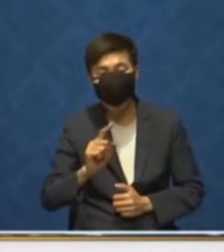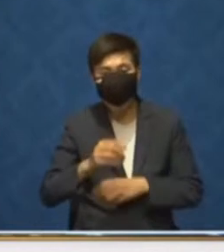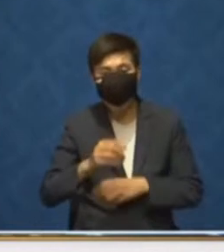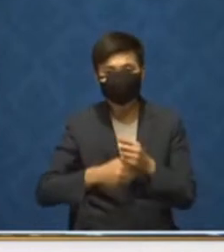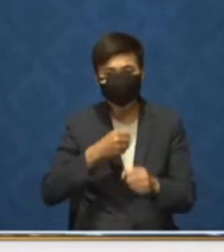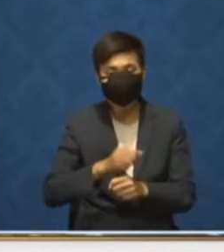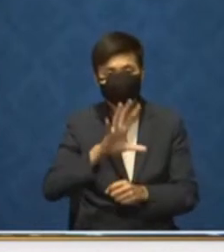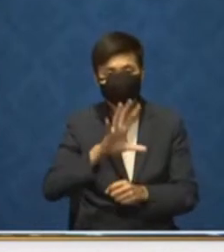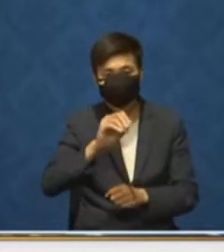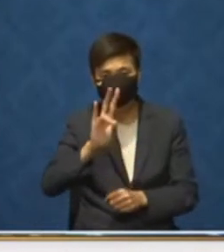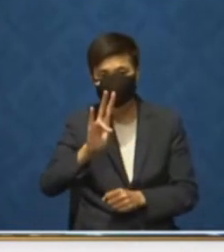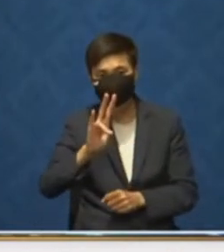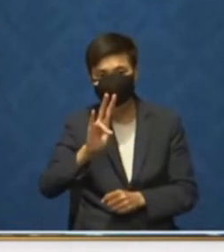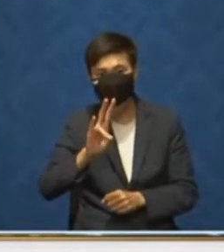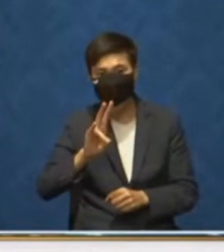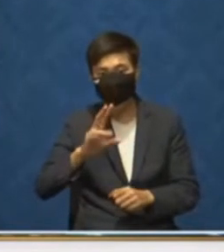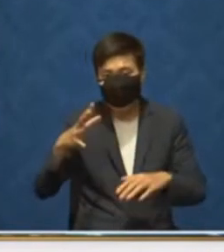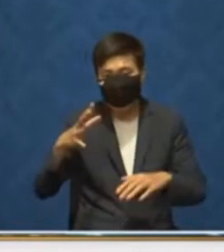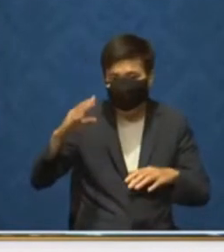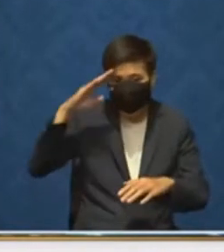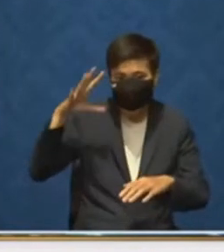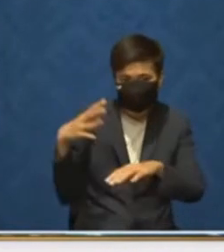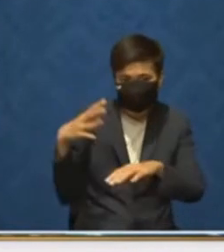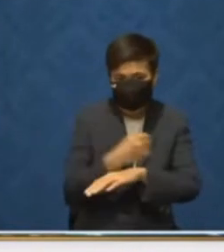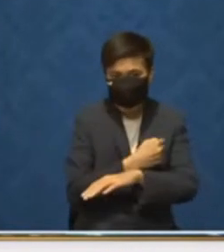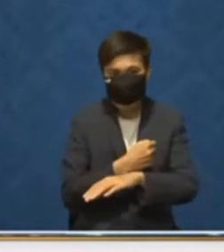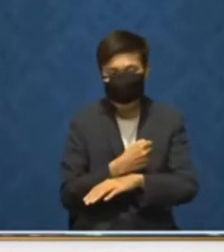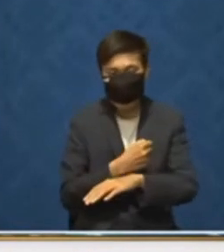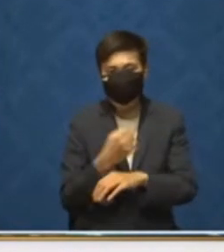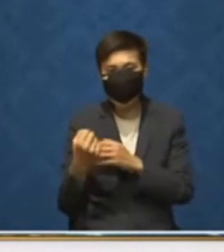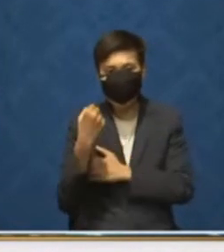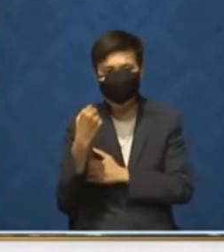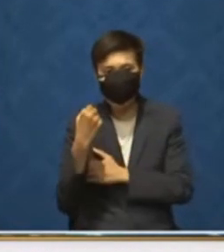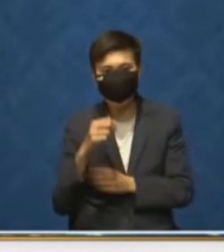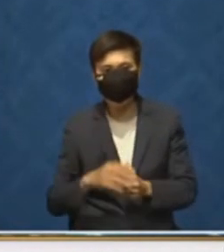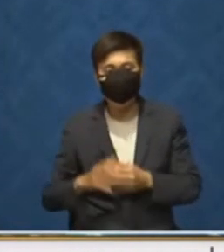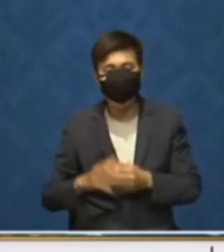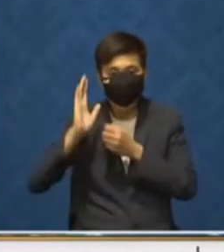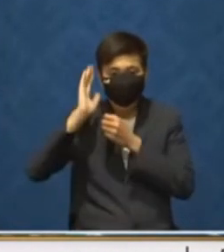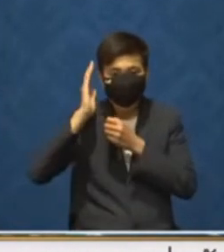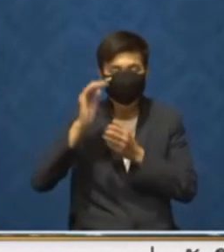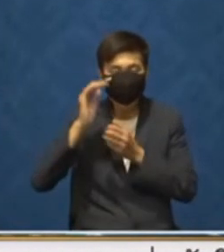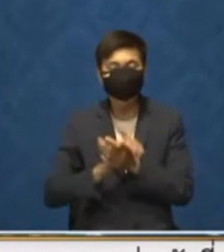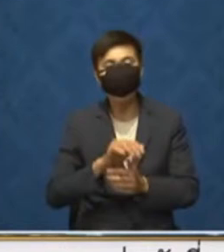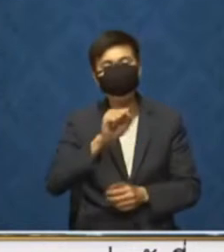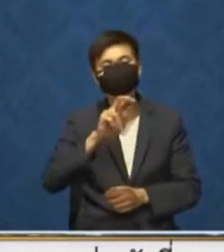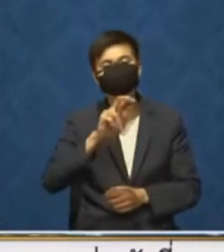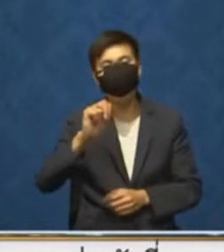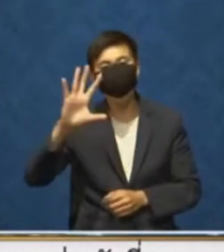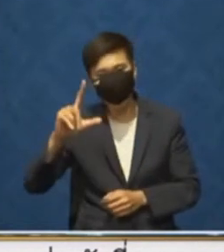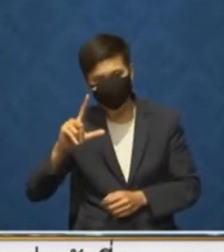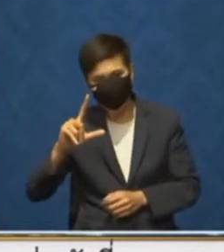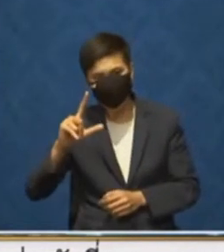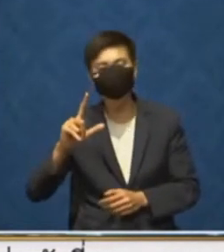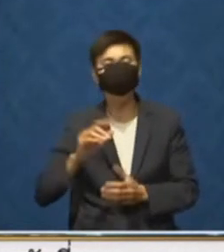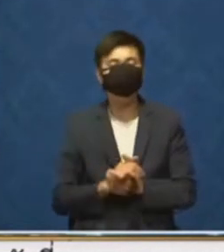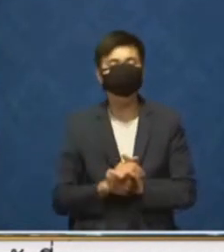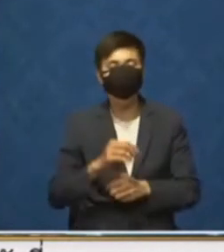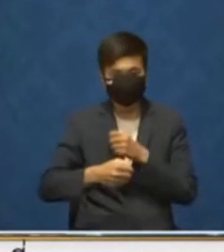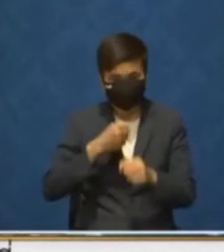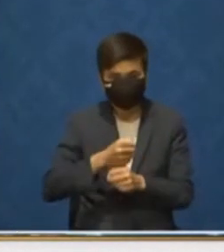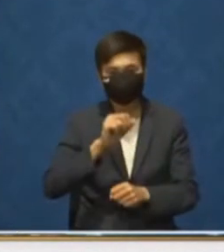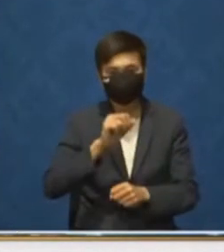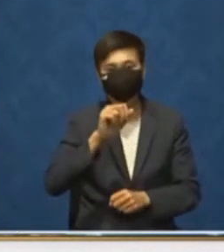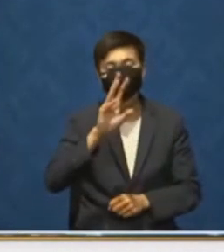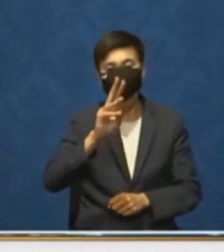57ที่ท่านยึดอำนาจมาท่านก็พูดเรื่องนี้แถลงนี้กับตร.สภาปี 62ท่านก็พูดอีกครับ